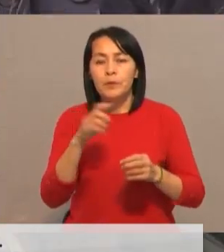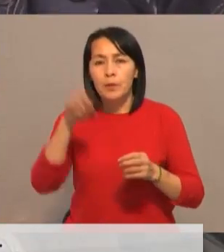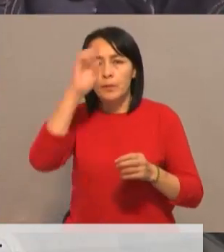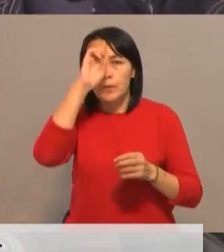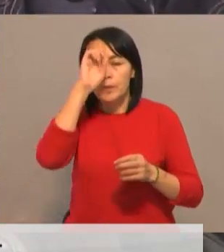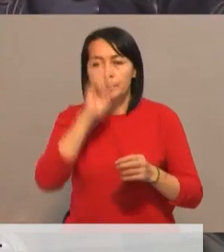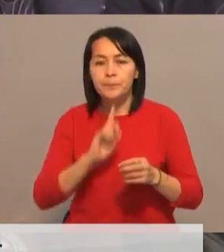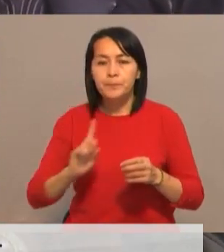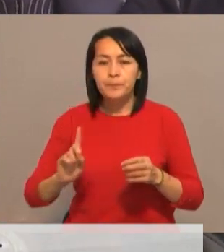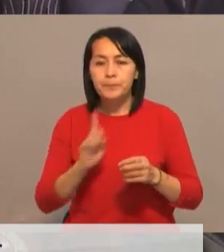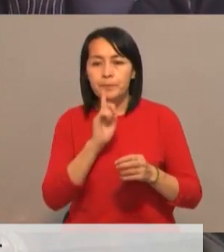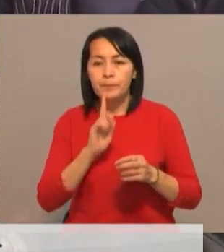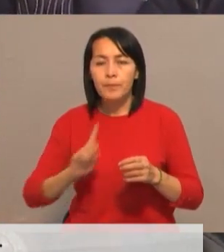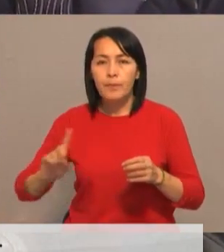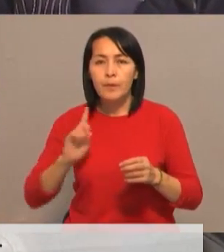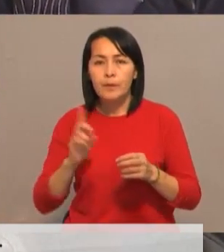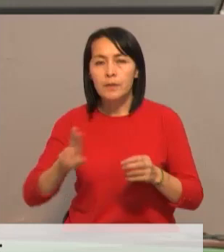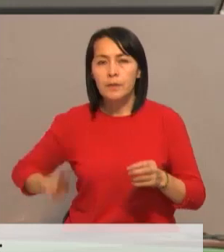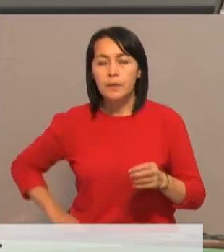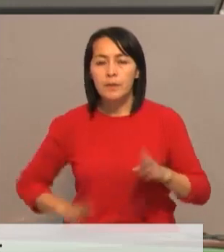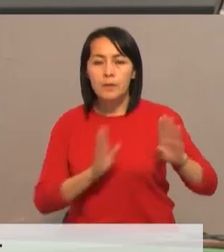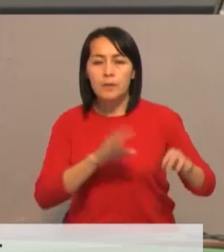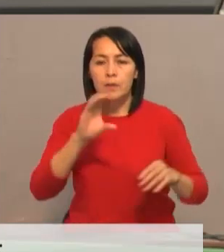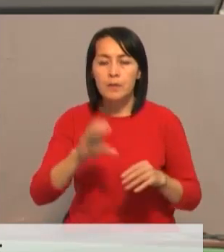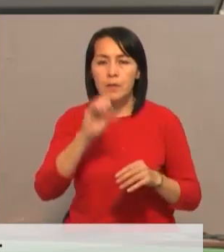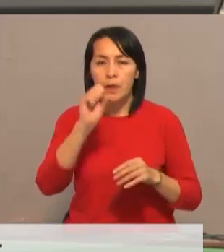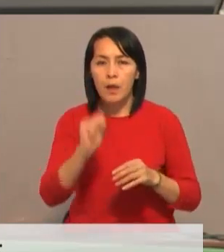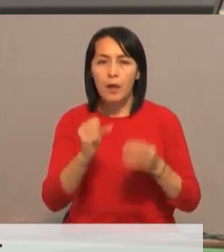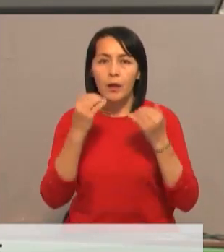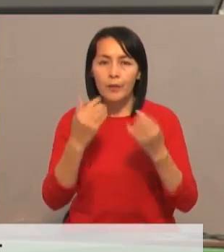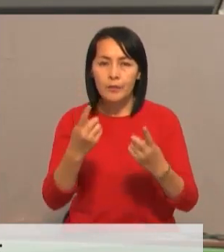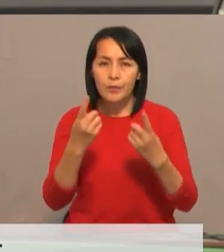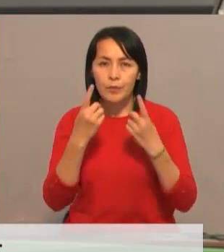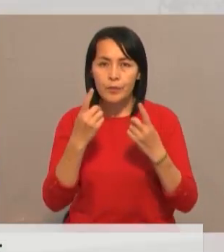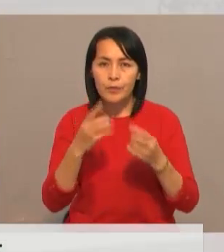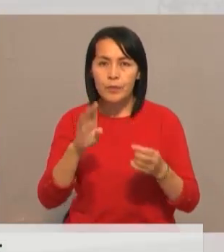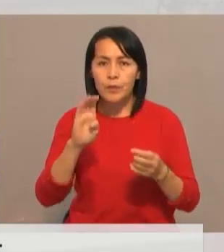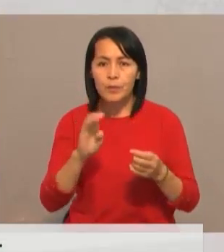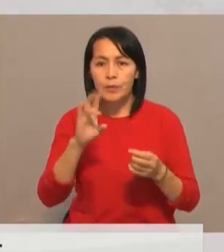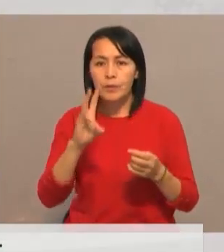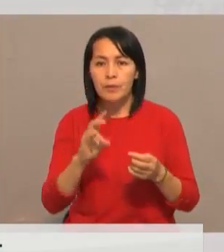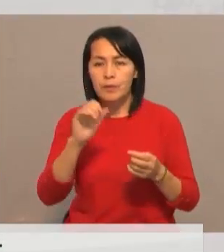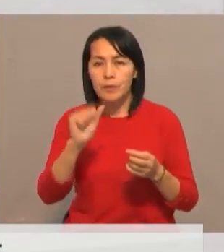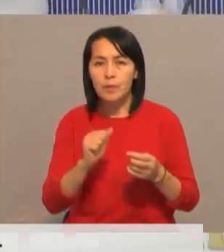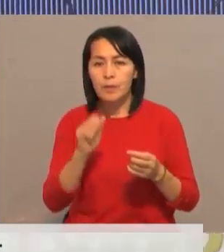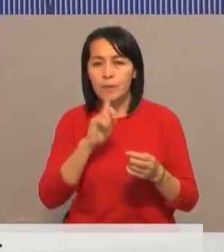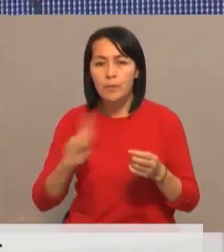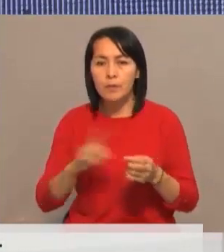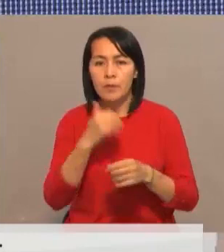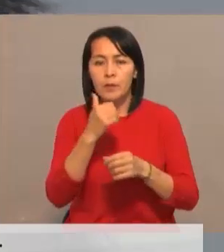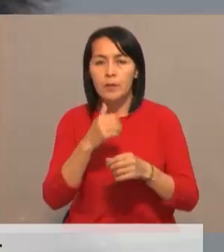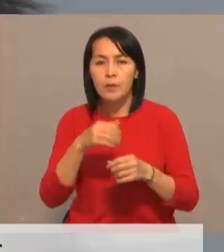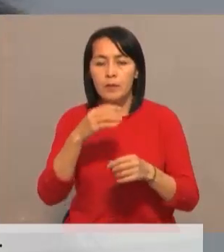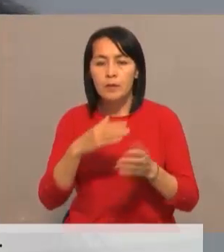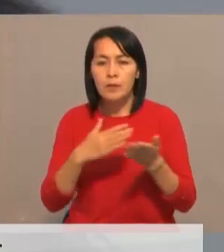мемлекеттік археологиялық қорық музейі директорының орынбасары Серік Ақылбек, руханият Әбу Насыр әл-Фараби музейінің ғылыми қызметкері